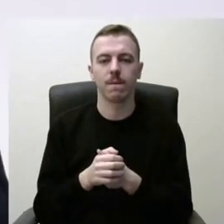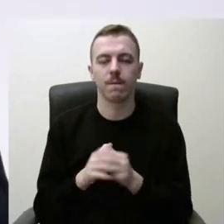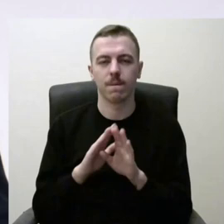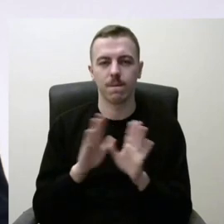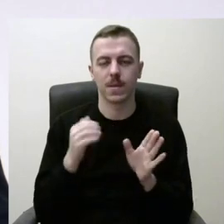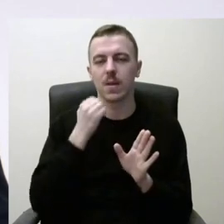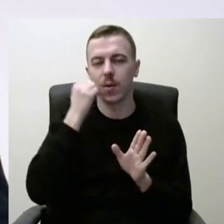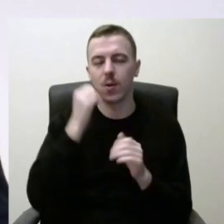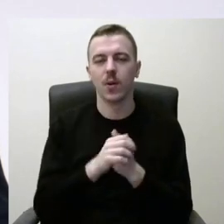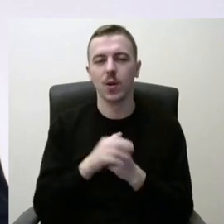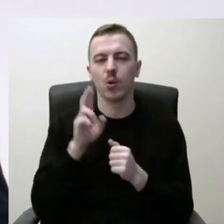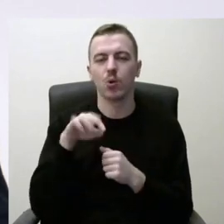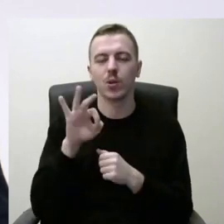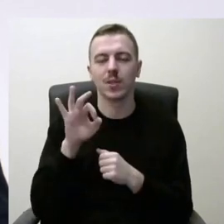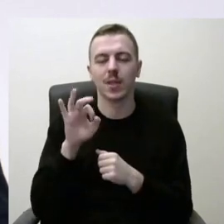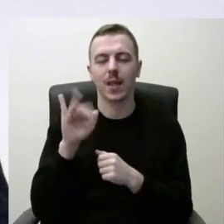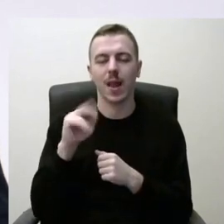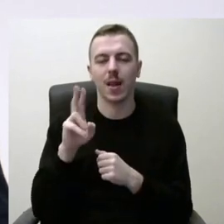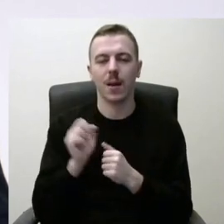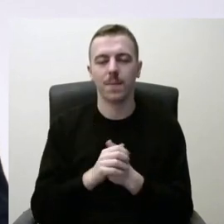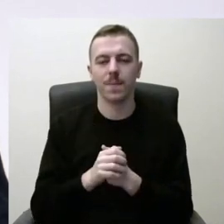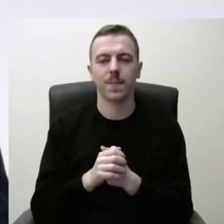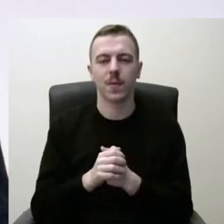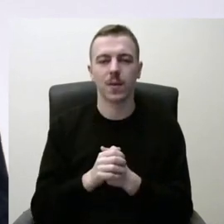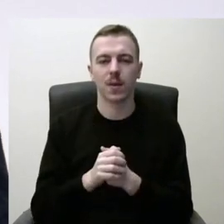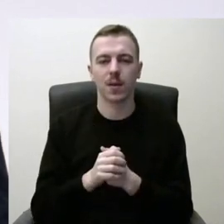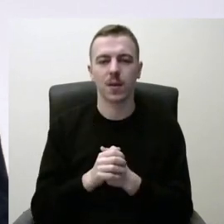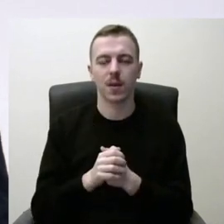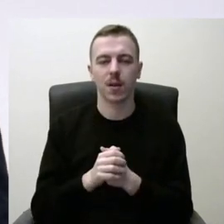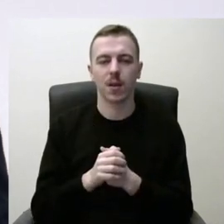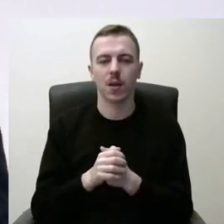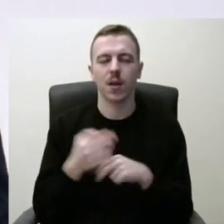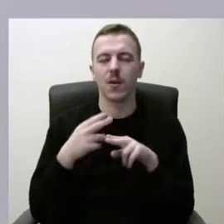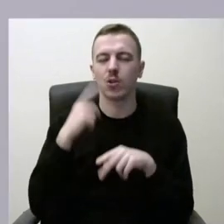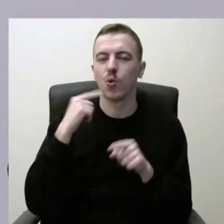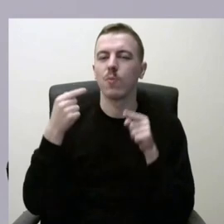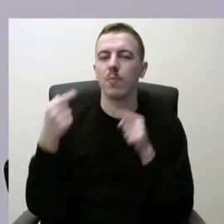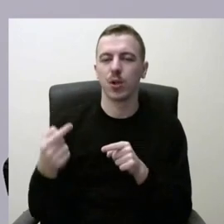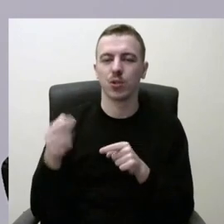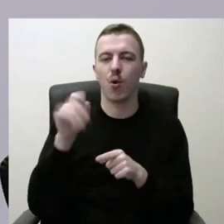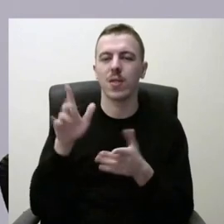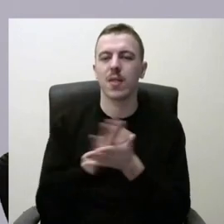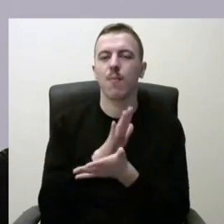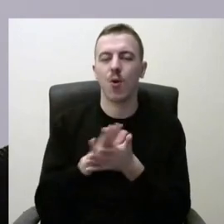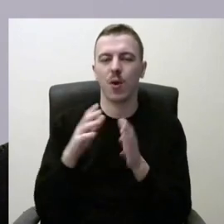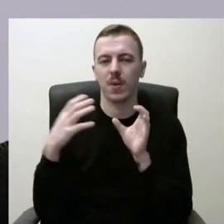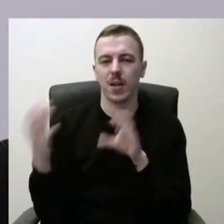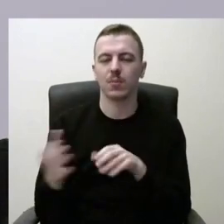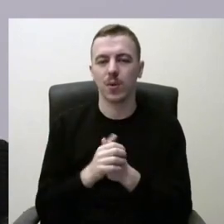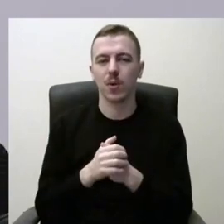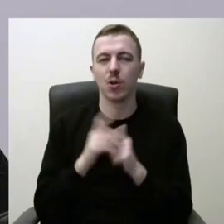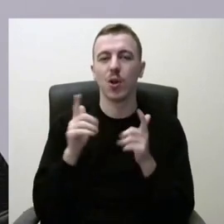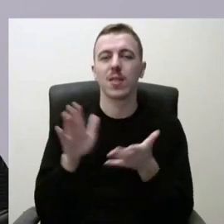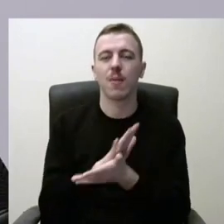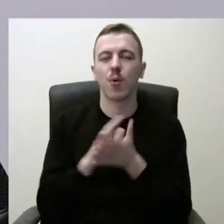Ir ponas Rusteika. Norėčiau paprieštarauti kolegams dėl šito nemokamo transporto. Nemokamo transporto